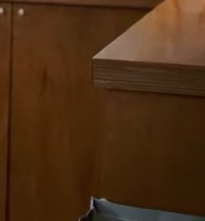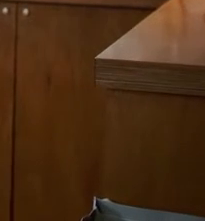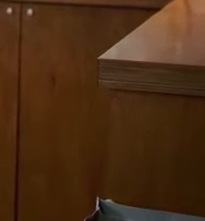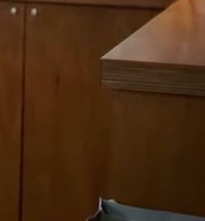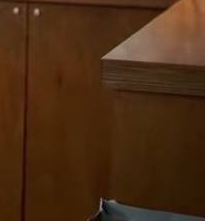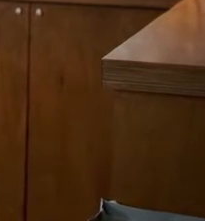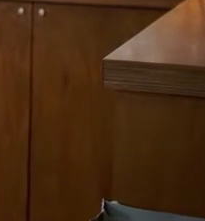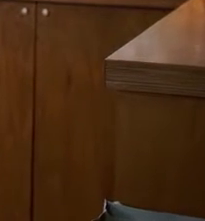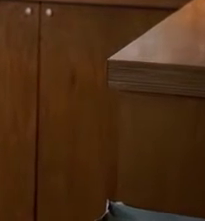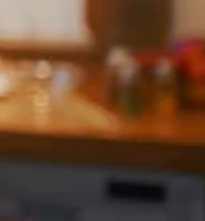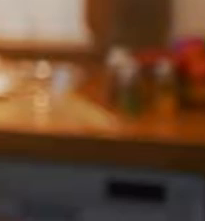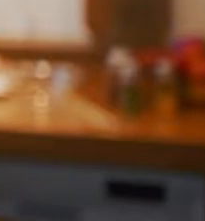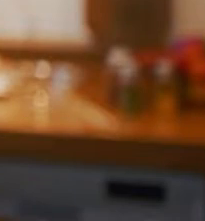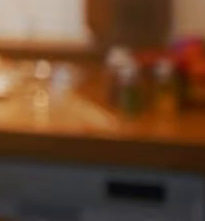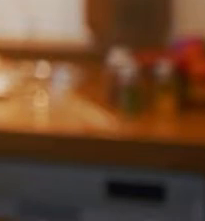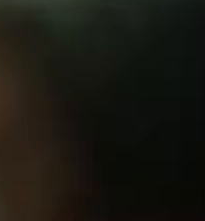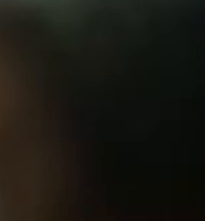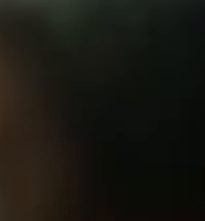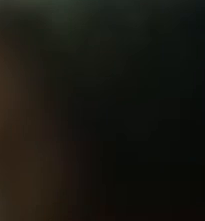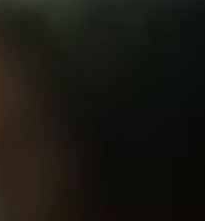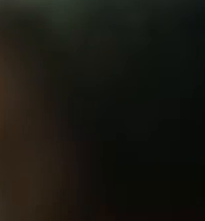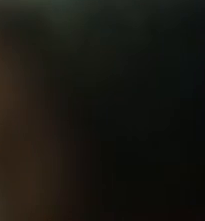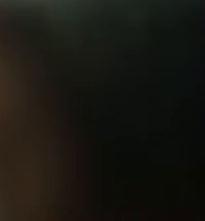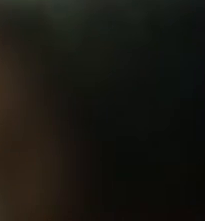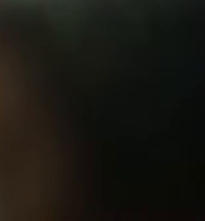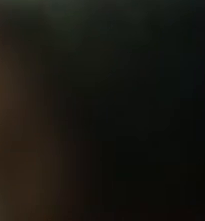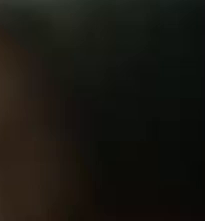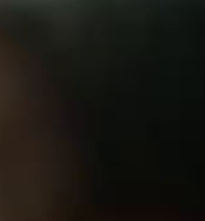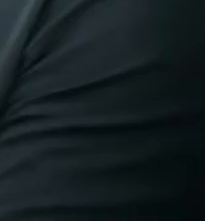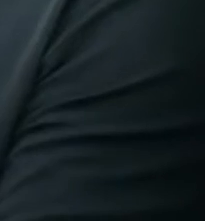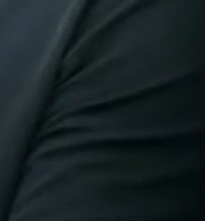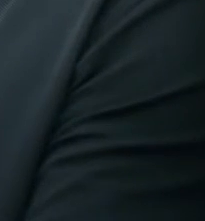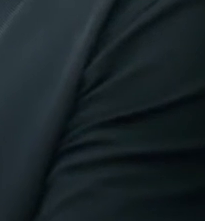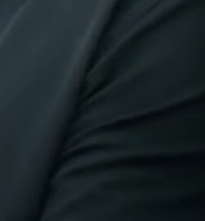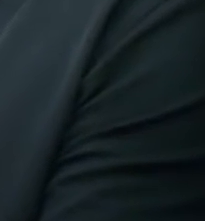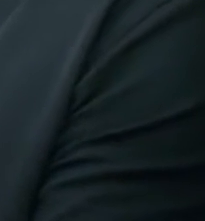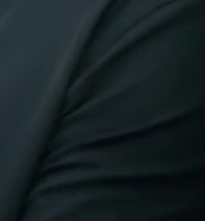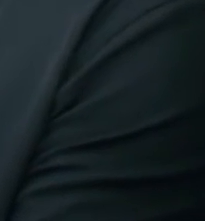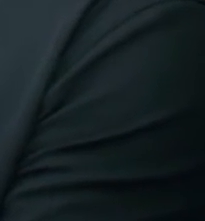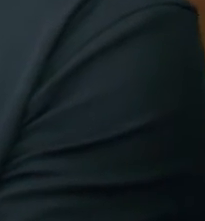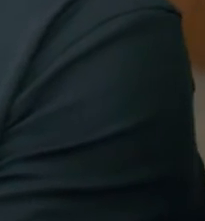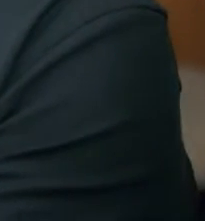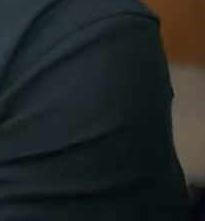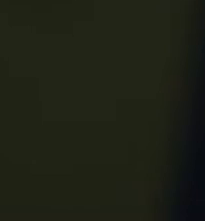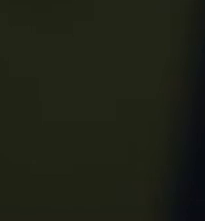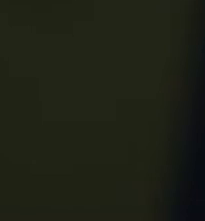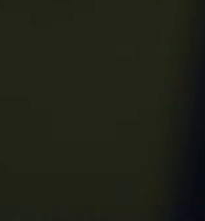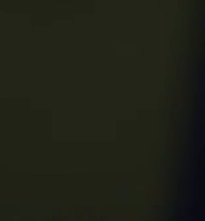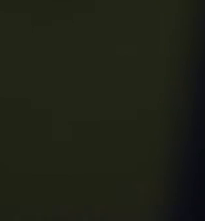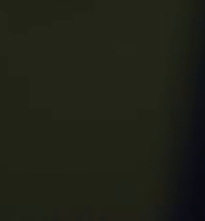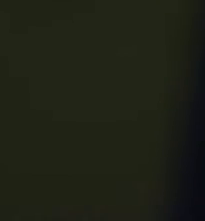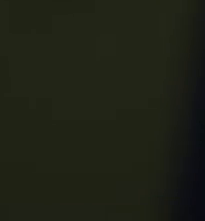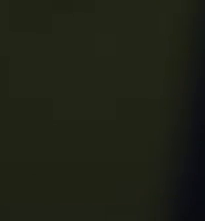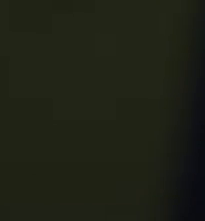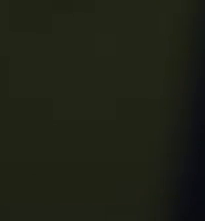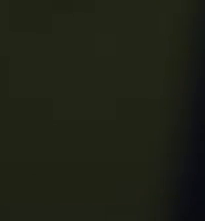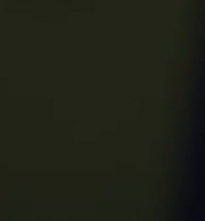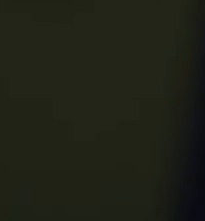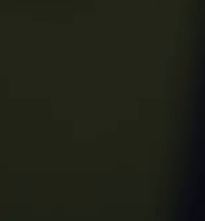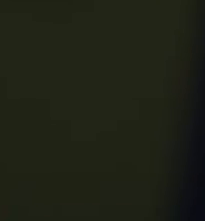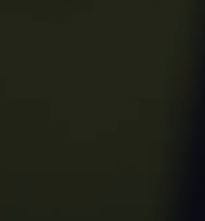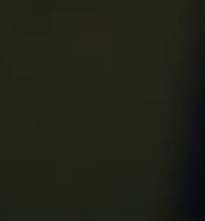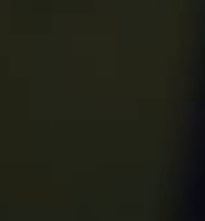오늘은 소세지 스크램블을 만들어 볼까요? 재료를 꺼내고? 응? 유통기한? 아니죠.